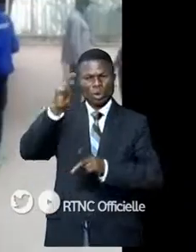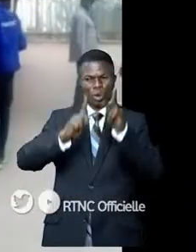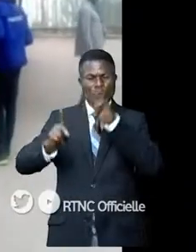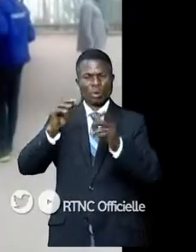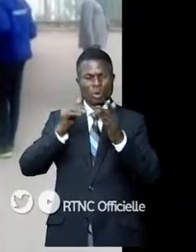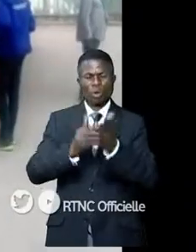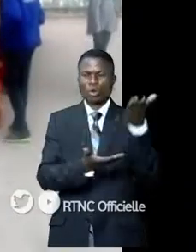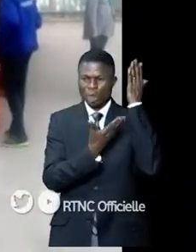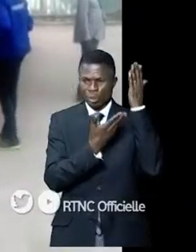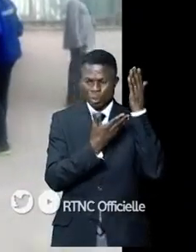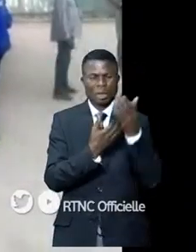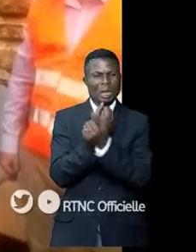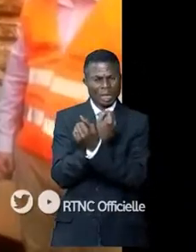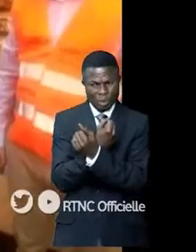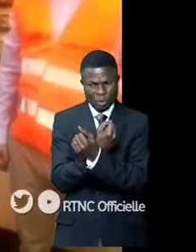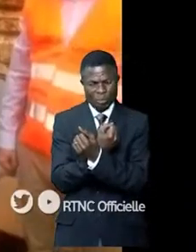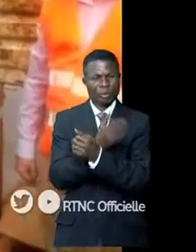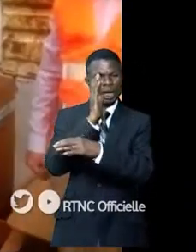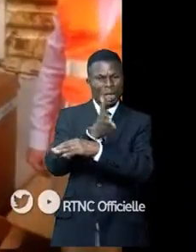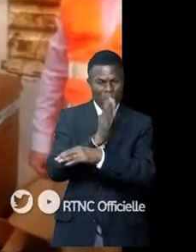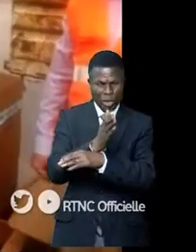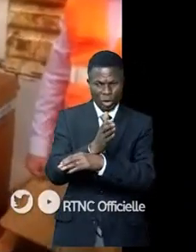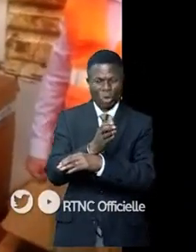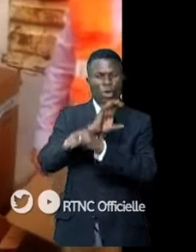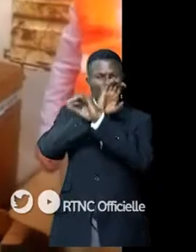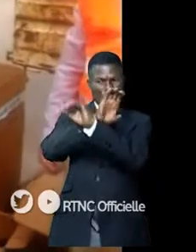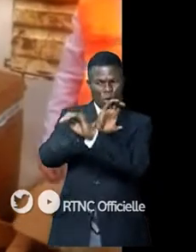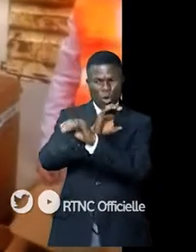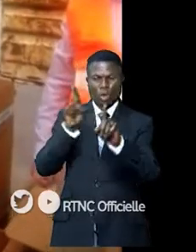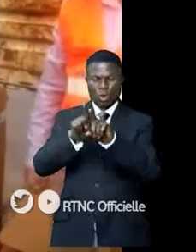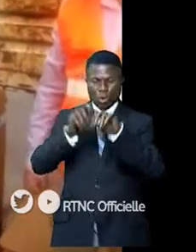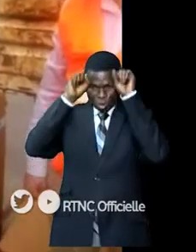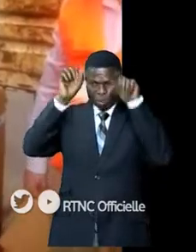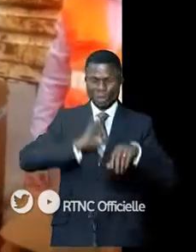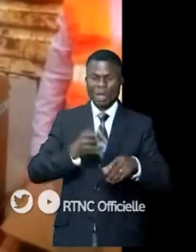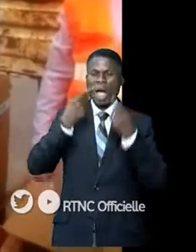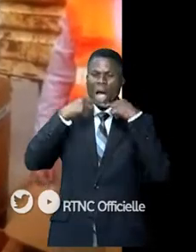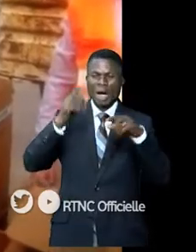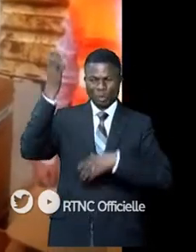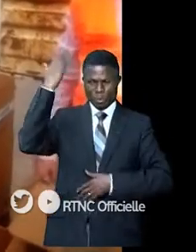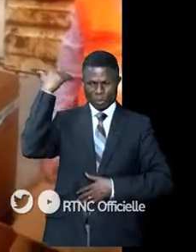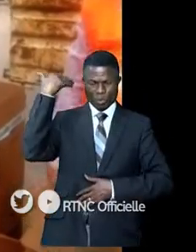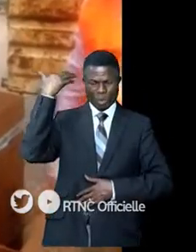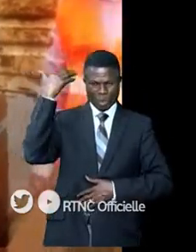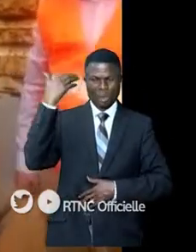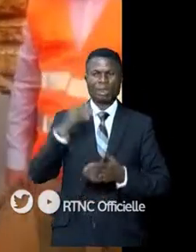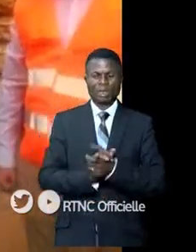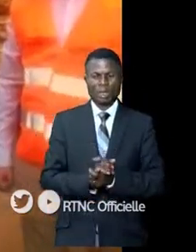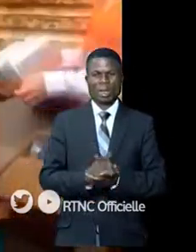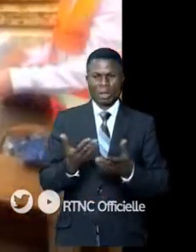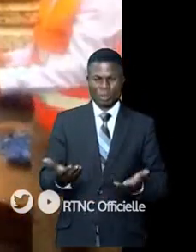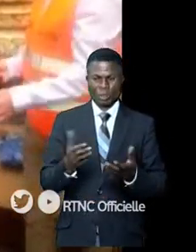sur l'importance de respecter les mesures barrières telles que dictées par le chef de l'État Félix-Antoine Tshisekedi